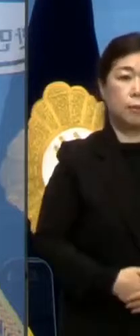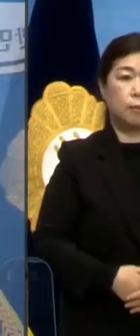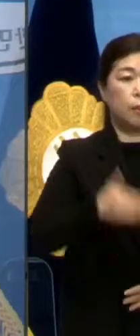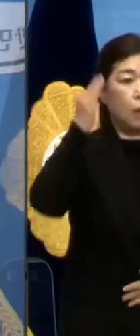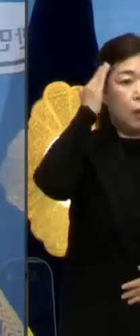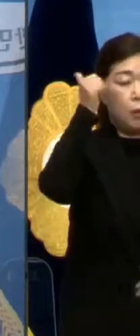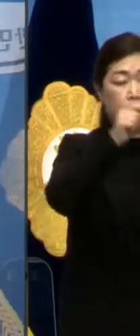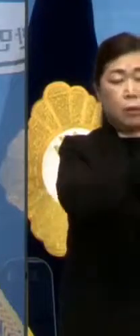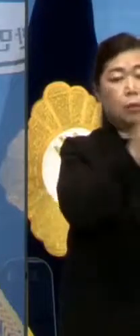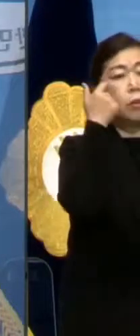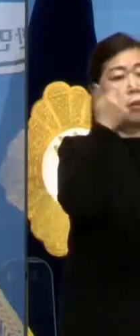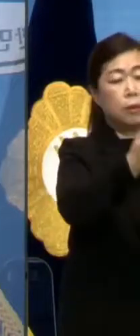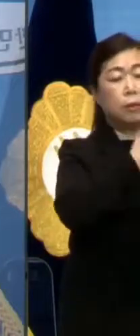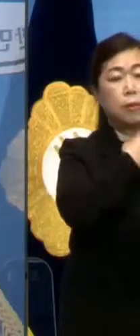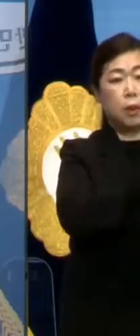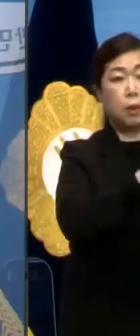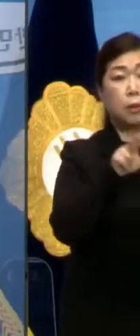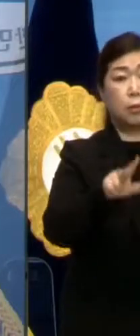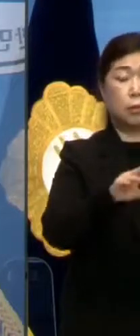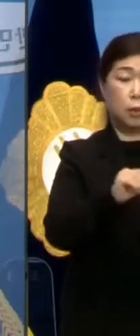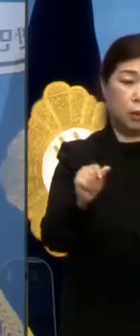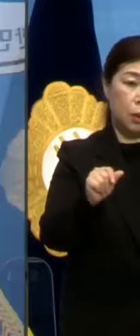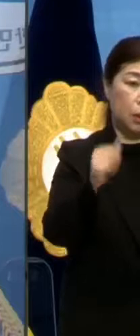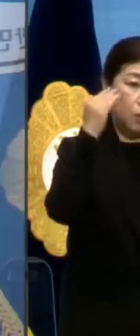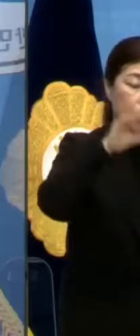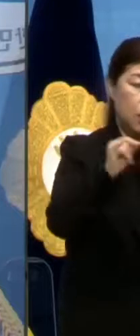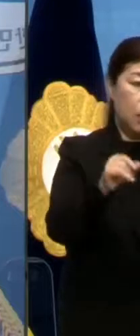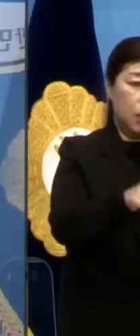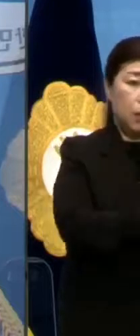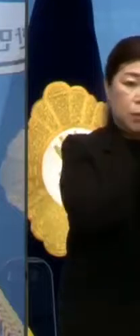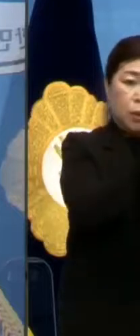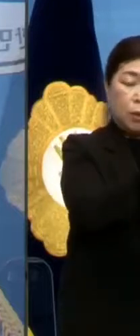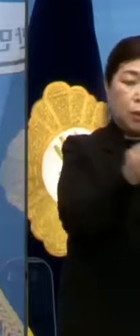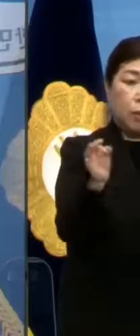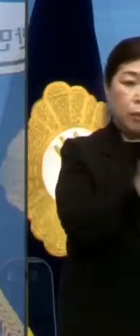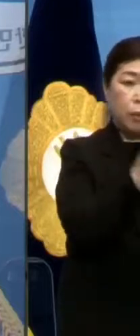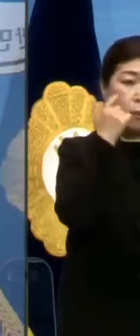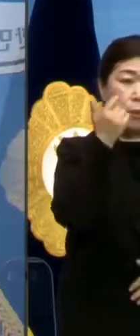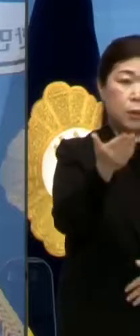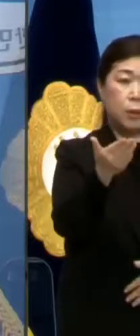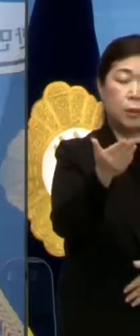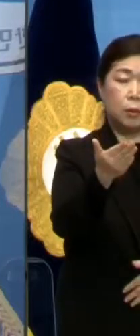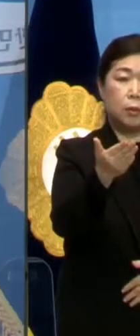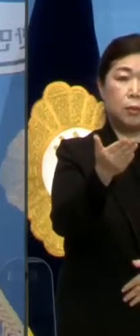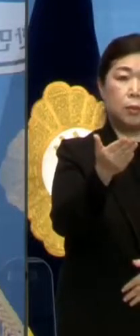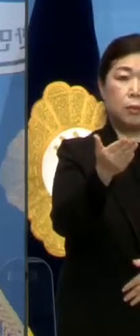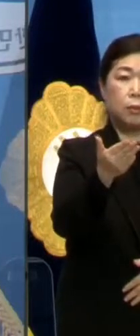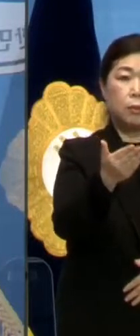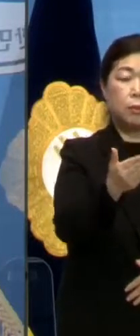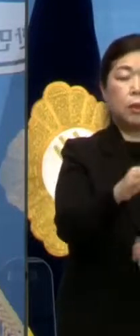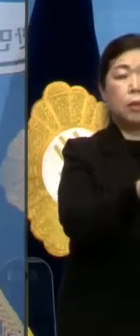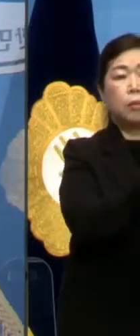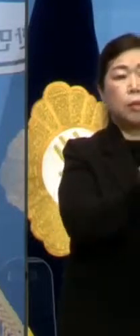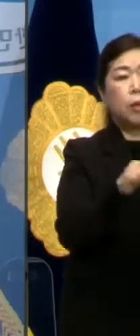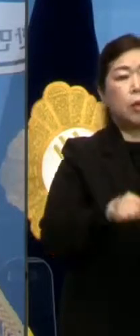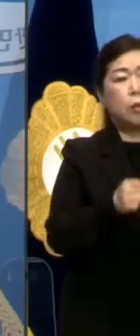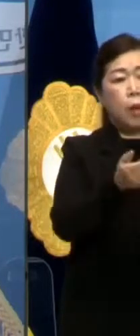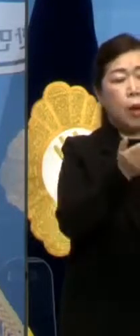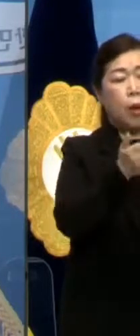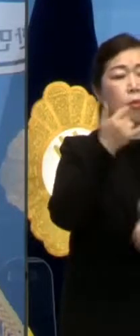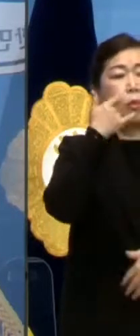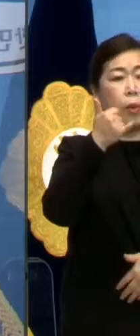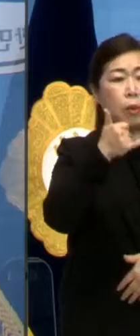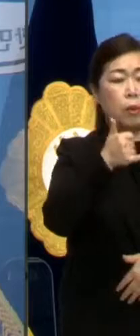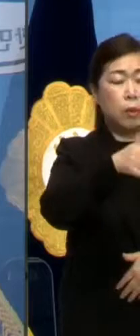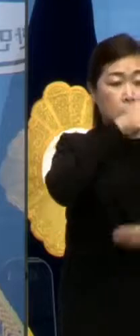대통령께 묻습니다. 이 땅에서 입양이 사라지게 하고 싶은가요? 예비 입양 부모를 잠재적